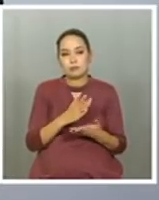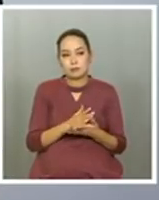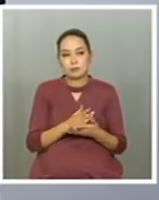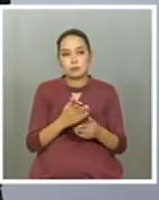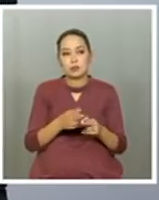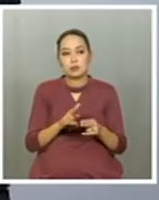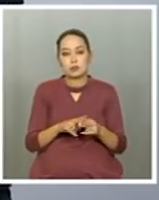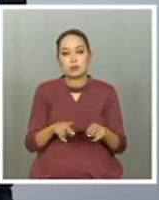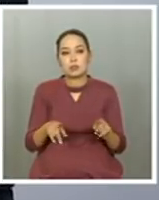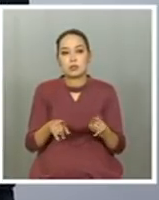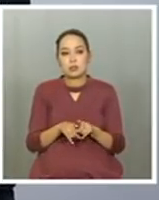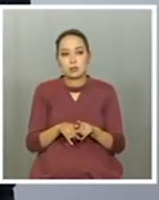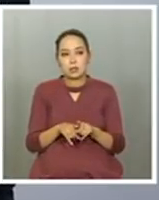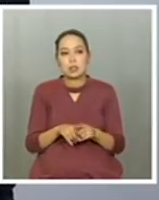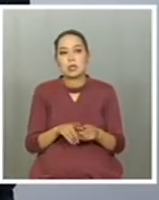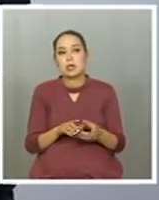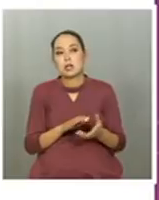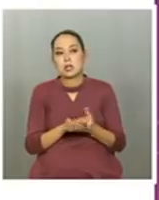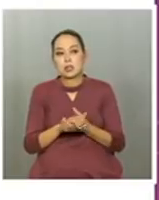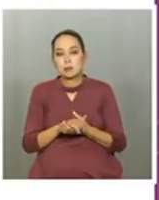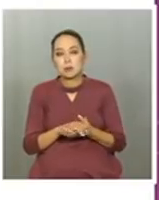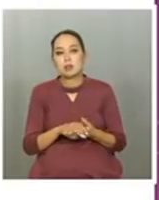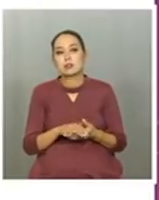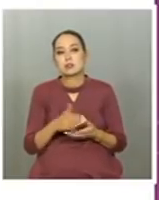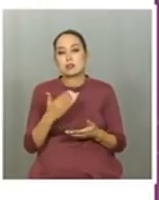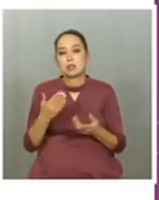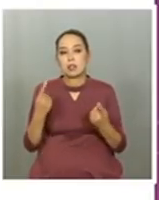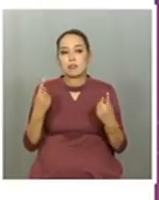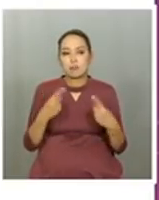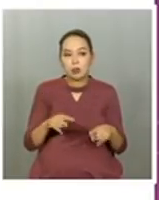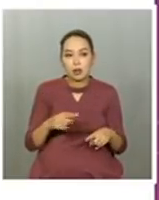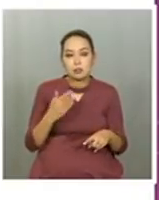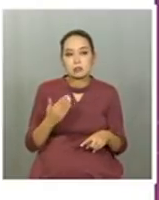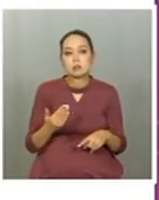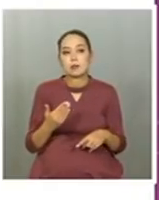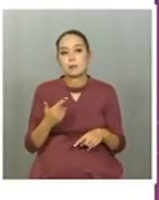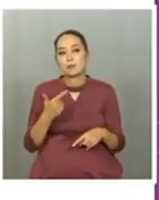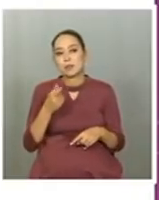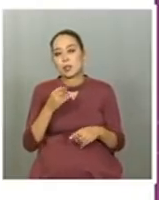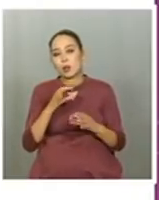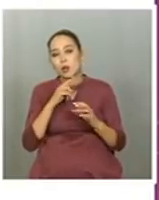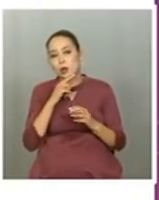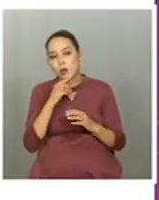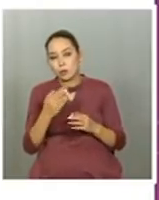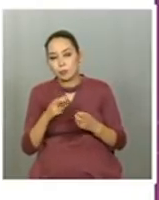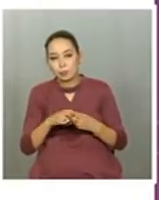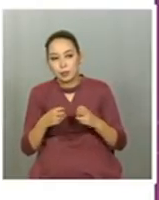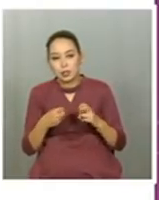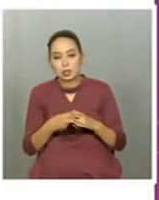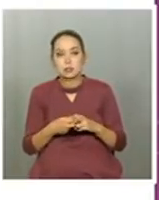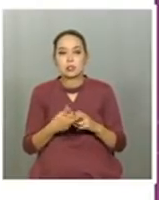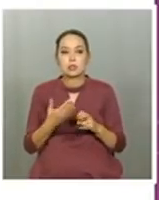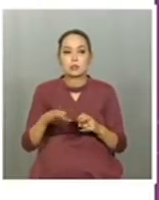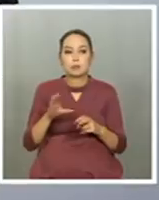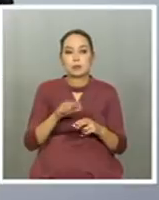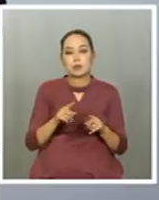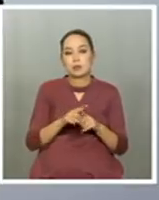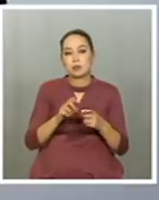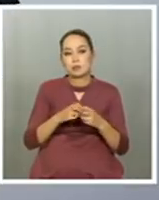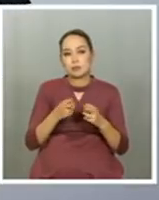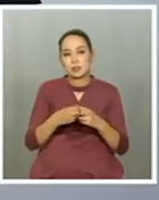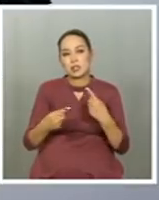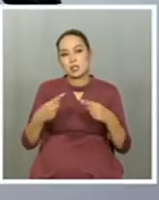жаһандану, ынтымақтастық, инфляция, геоэкономикалық шиеленіс, яғни шиеленіс дегеніміз кейбір жағдайларда мемлекеттердің